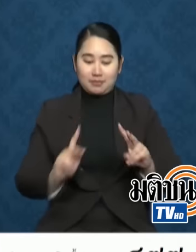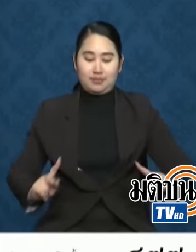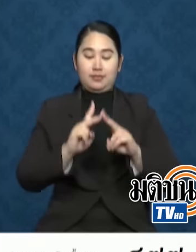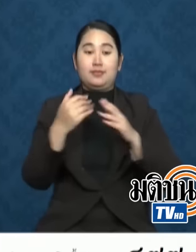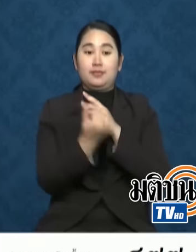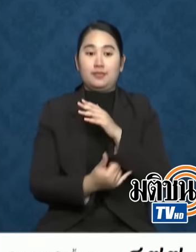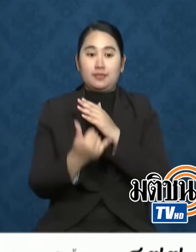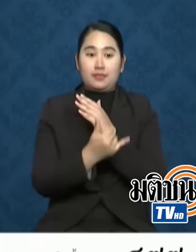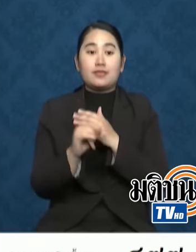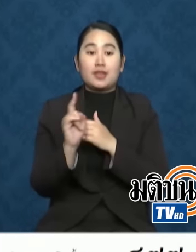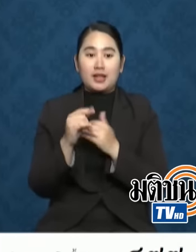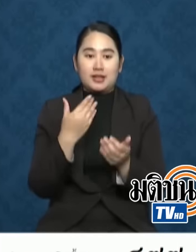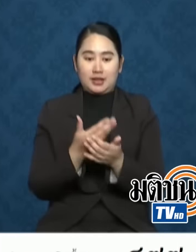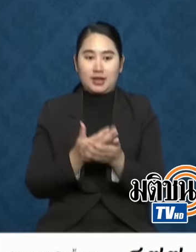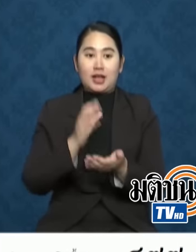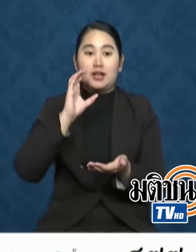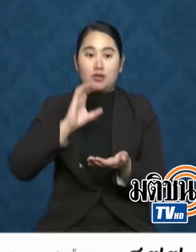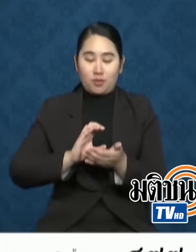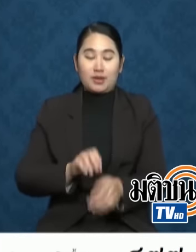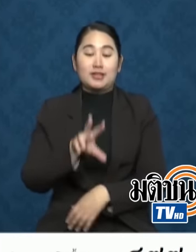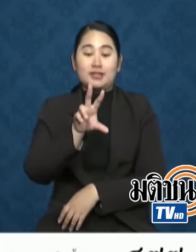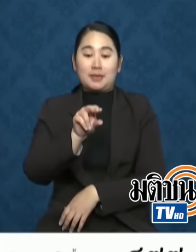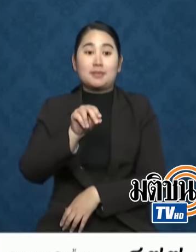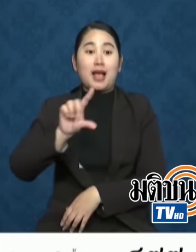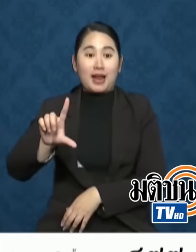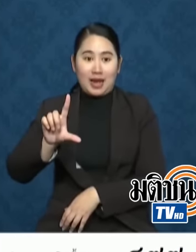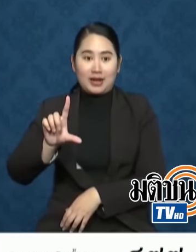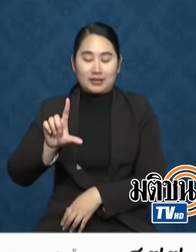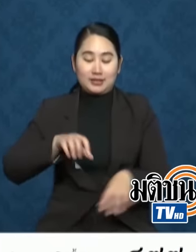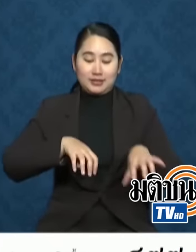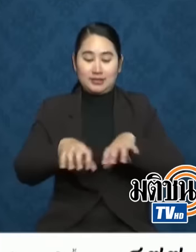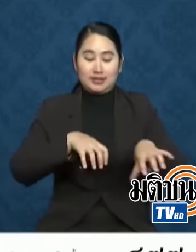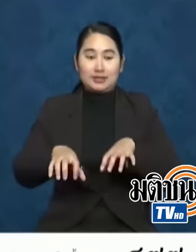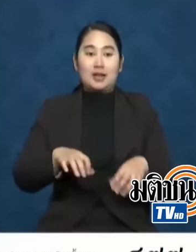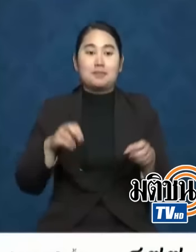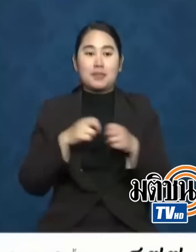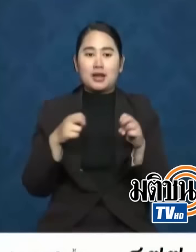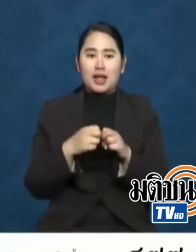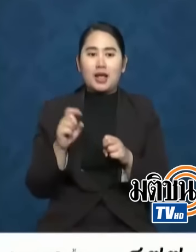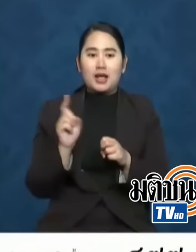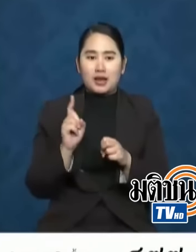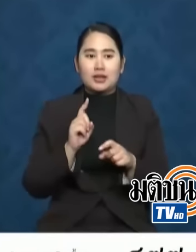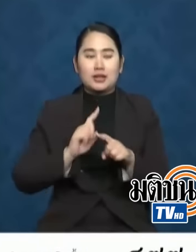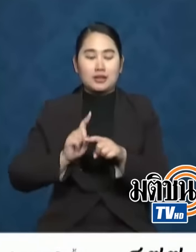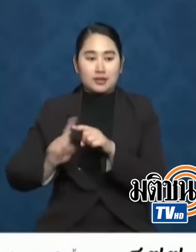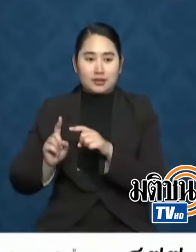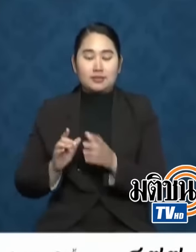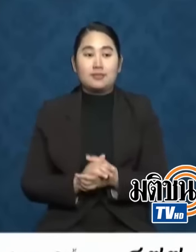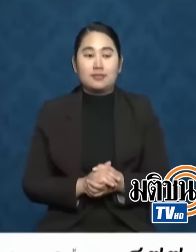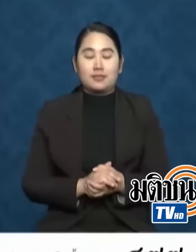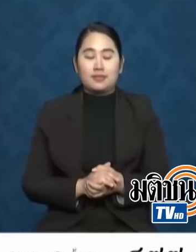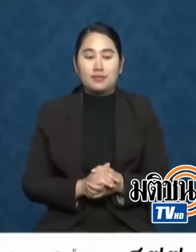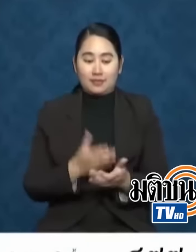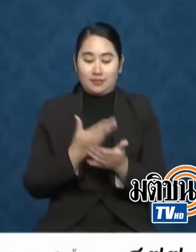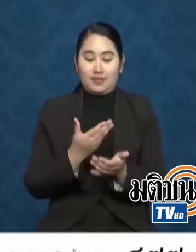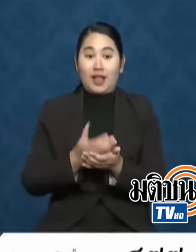ะครับงบประมาณ30ล้านที่จัดให้กับมิตรประเทศที่ประสบภัยพิบัติท่านจะจัดงบประมา